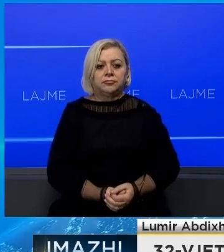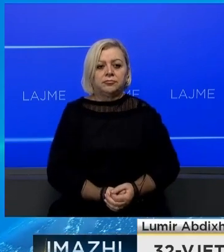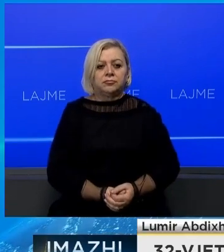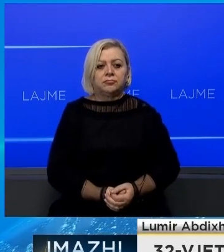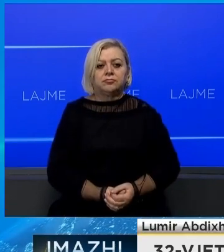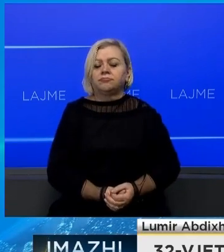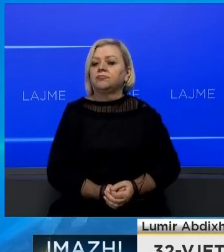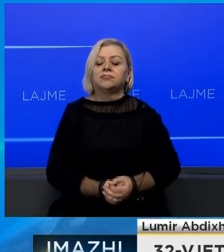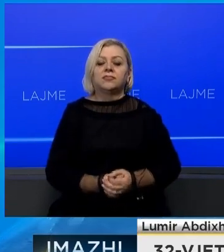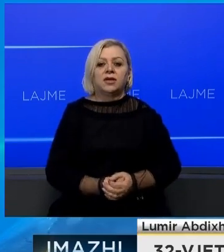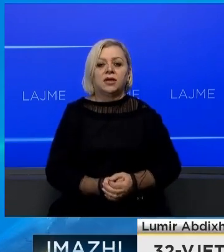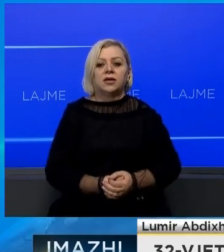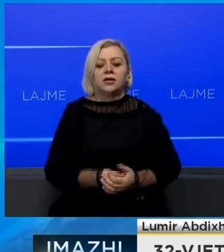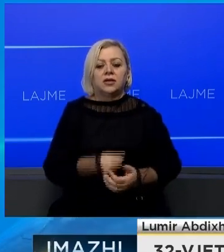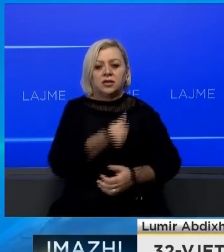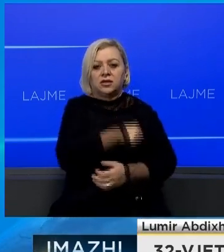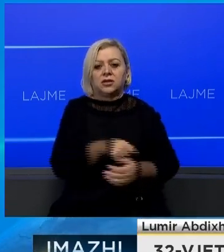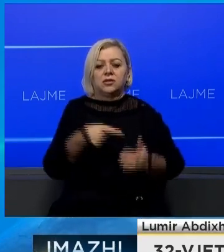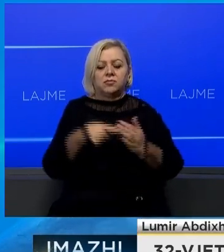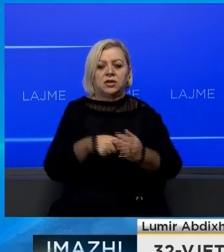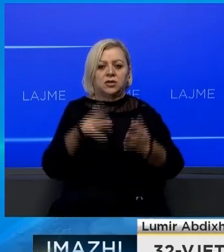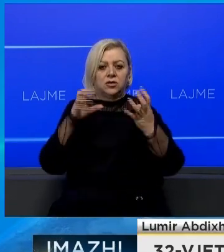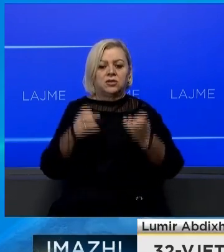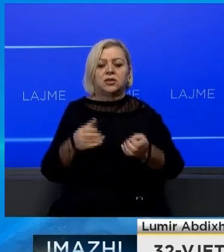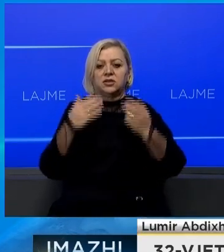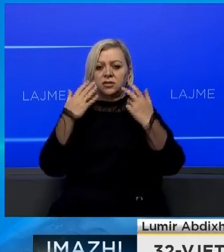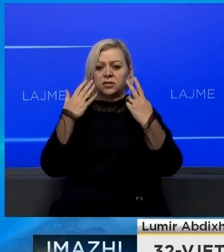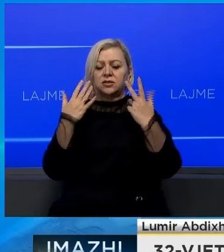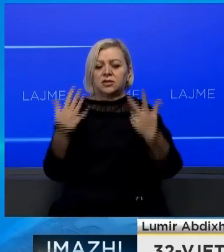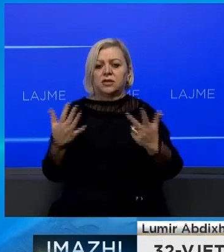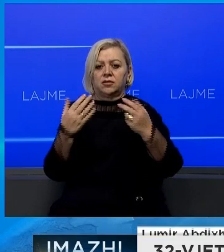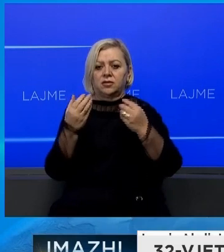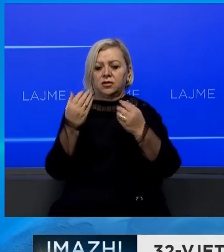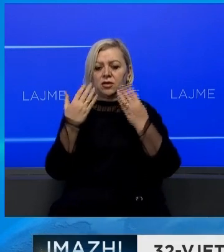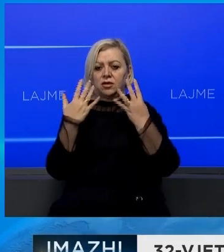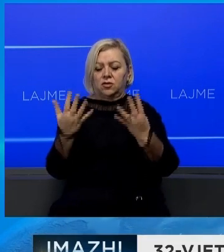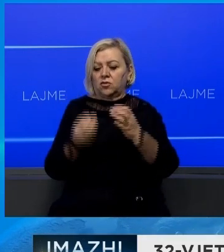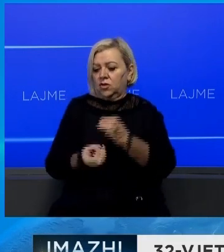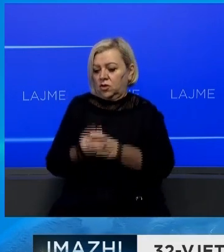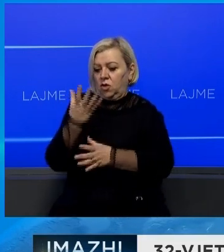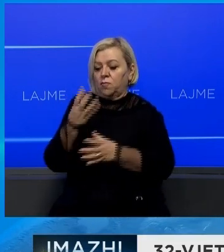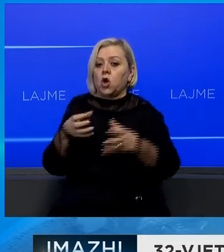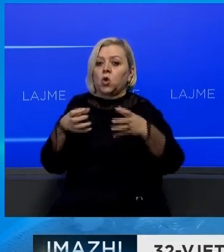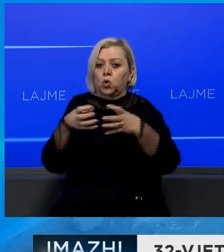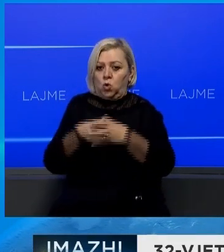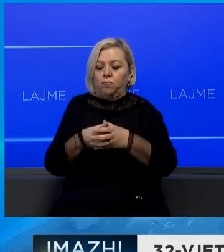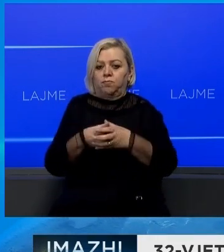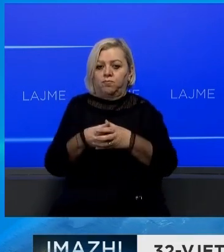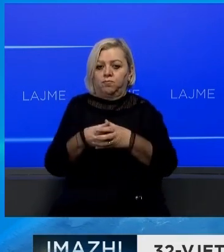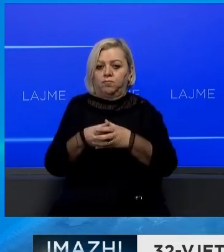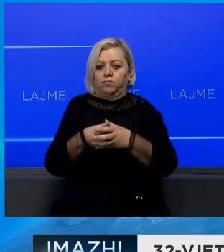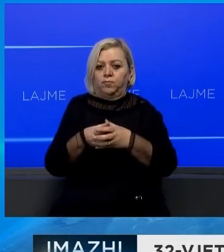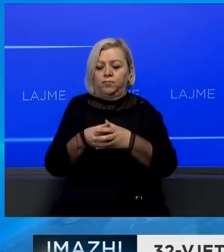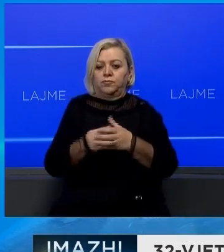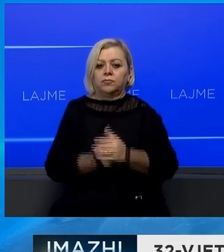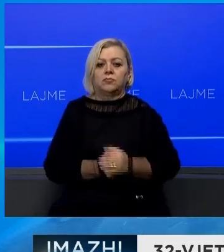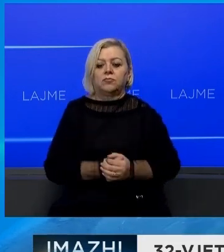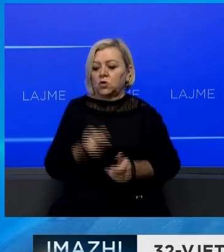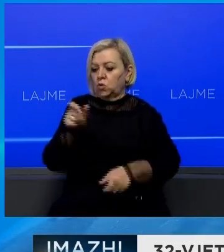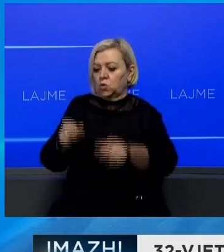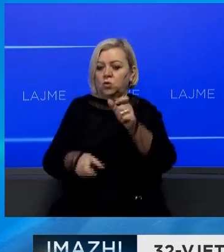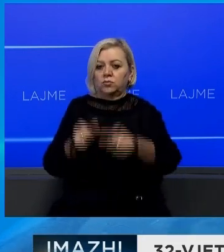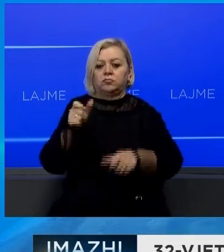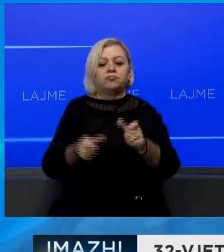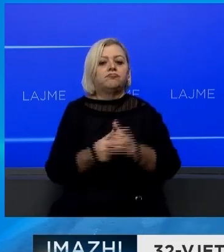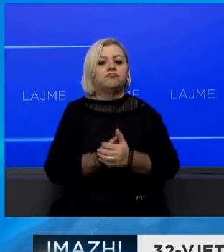23 vjetor të vitit 1989 është themeluar nga një grup intelektualësh të shuar